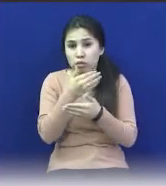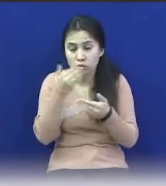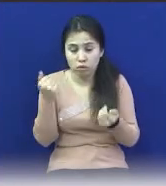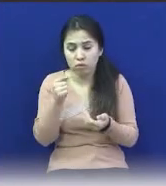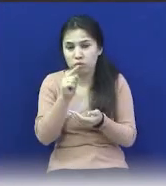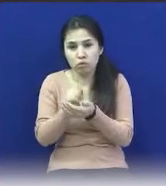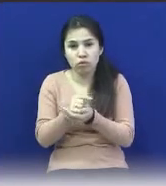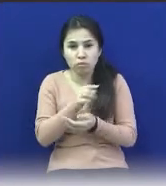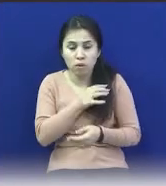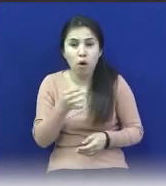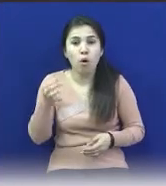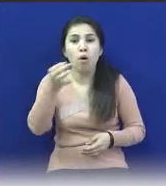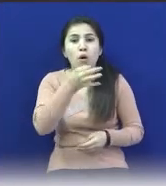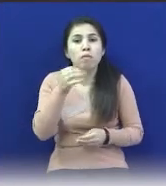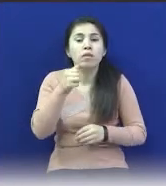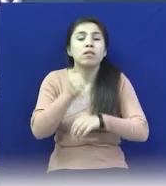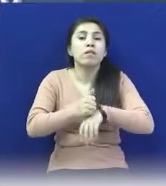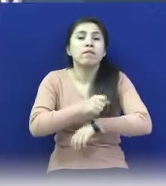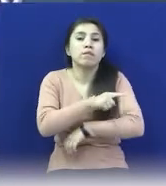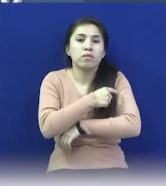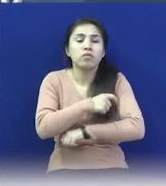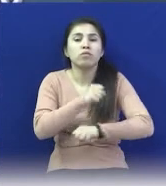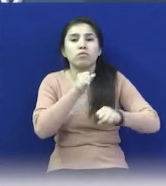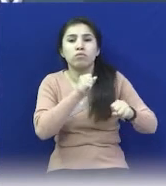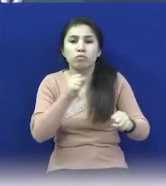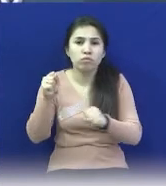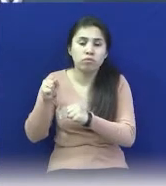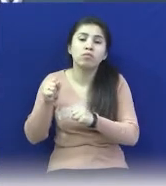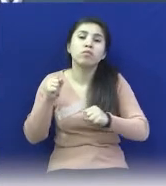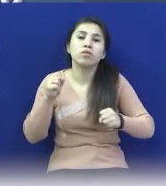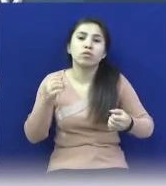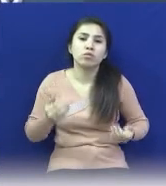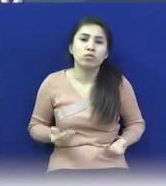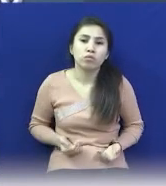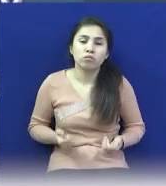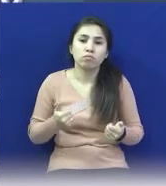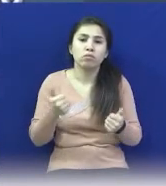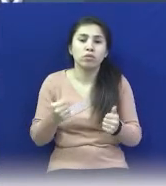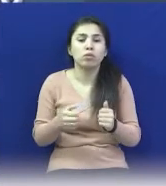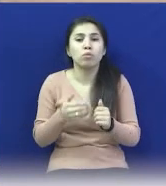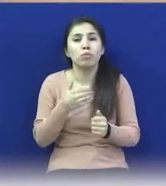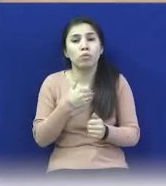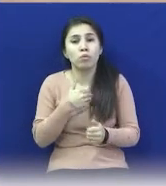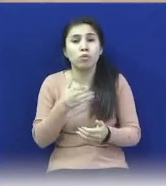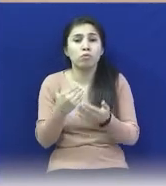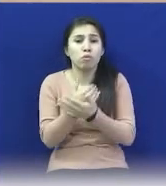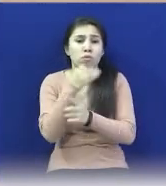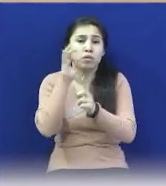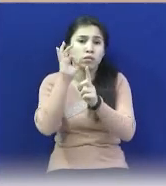с момента появления пандемии в прошлом году. За это время приняли активное участие в нем больше 400